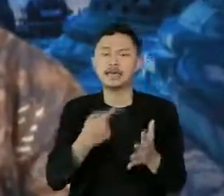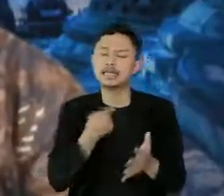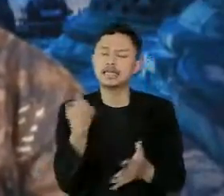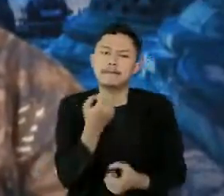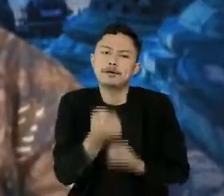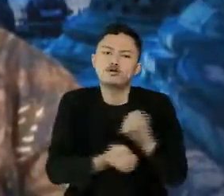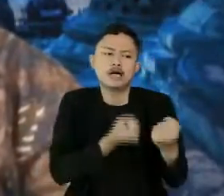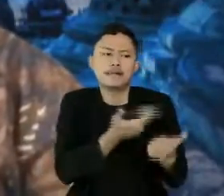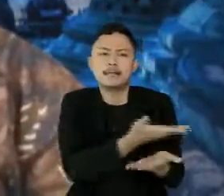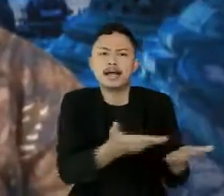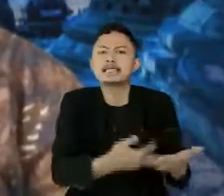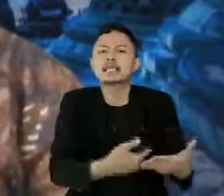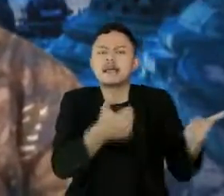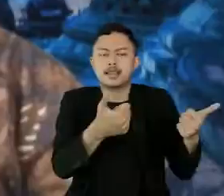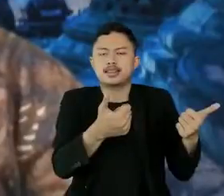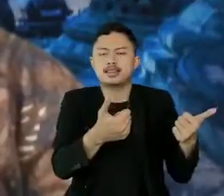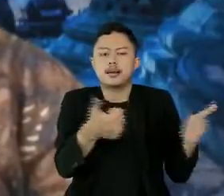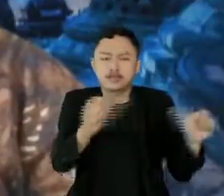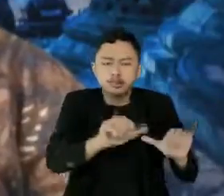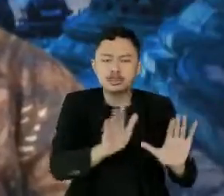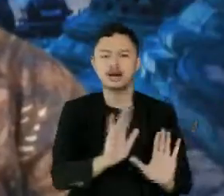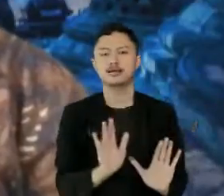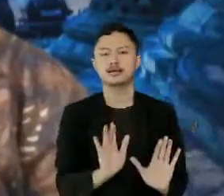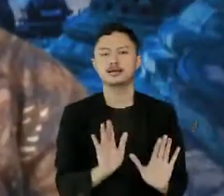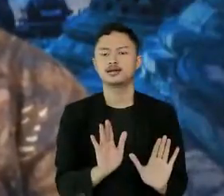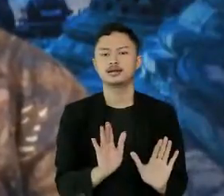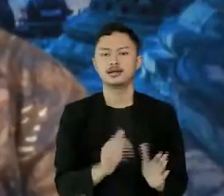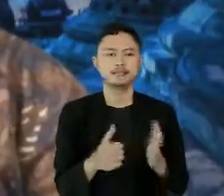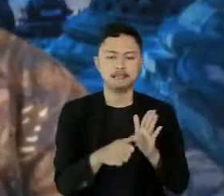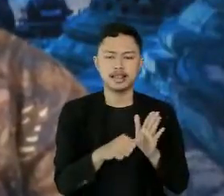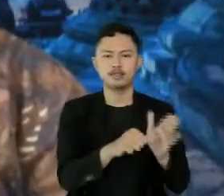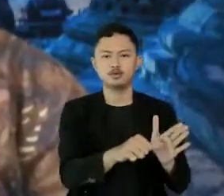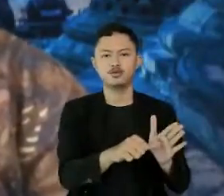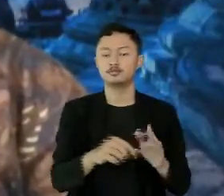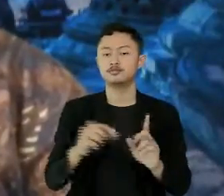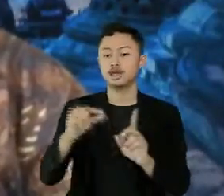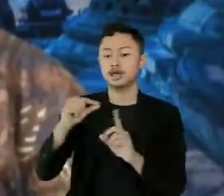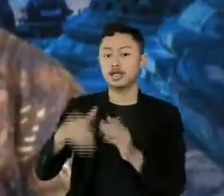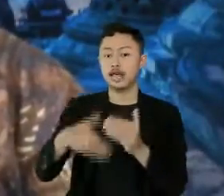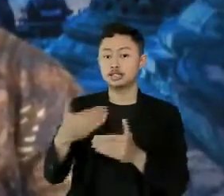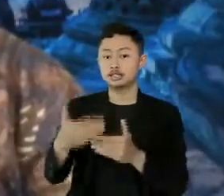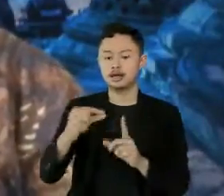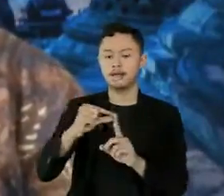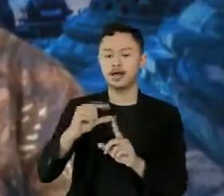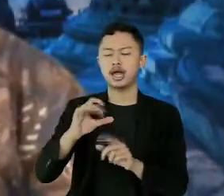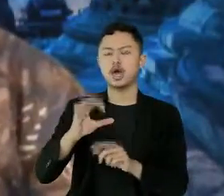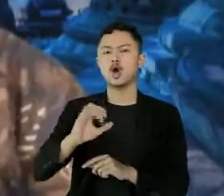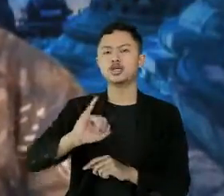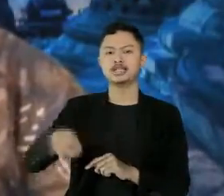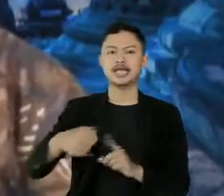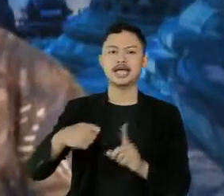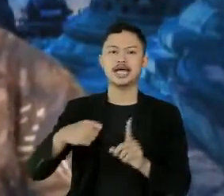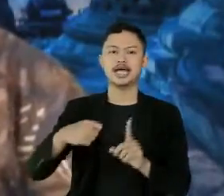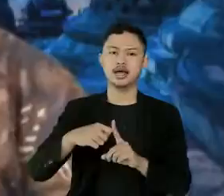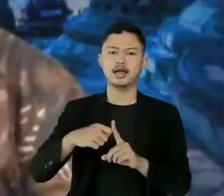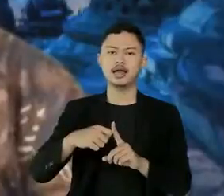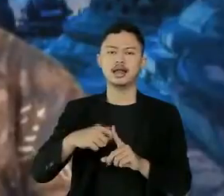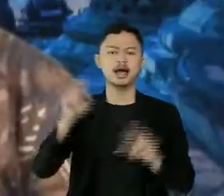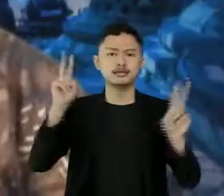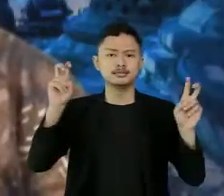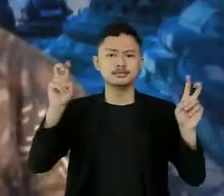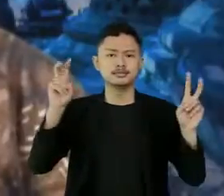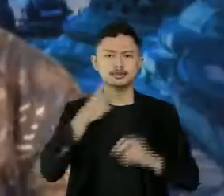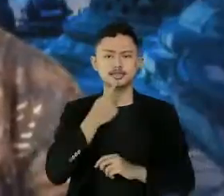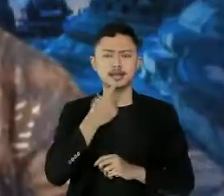menyelamatkan agar tidak gulung tikar. Lalu kedua adalah perpanjangan POJK nomor 48 tahun 2020. Ini adalah terkait dengan